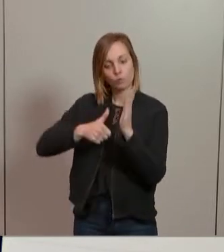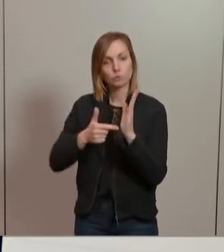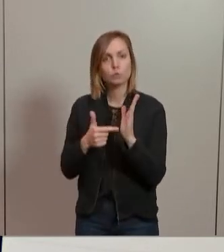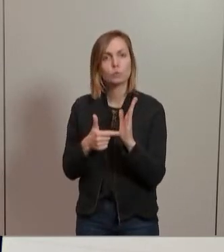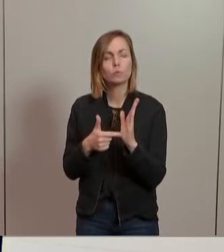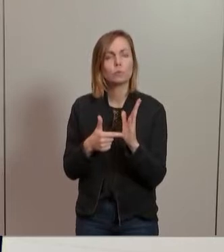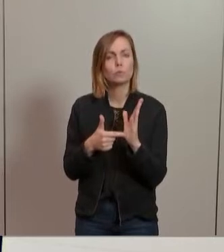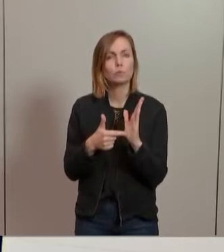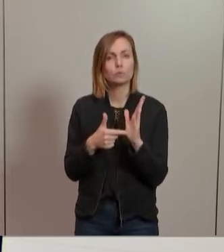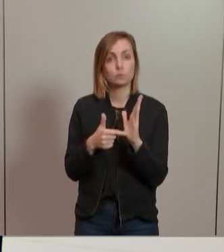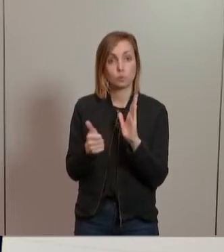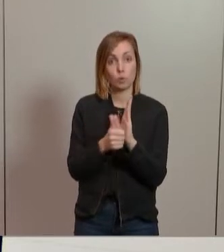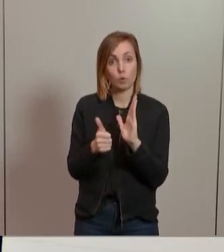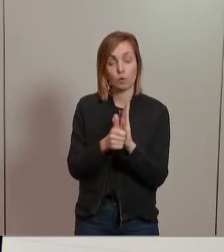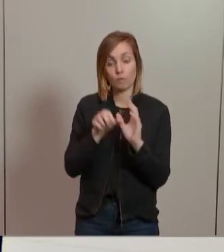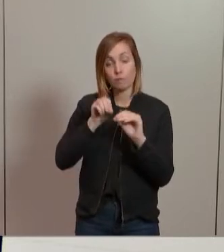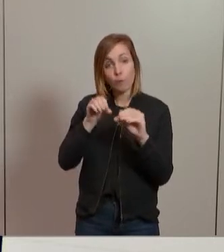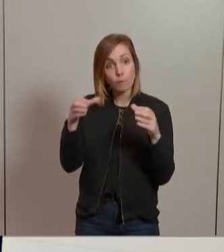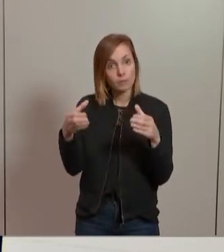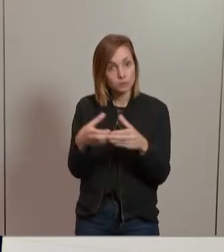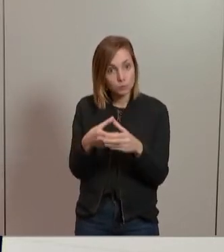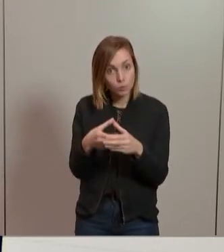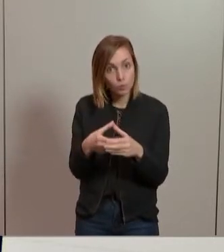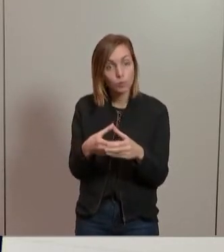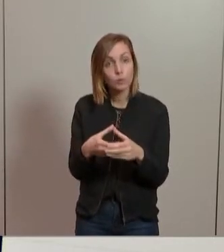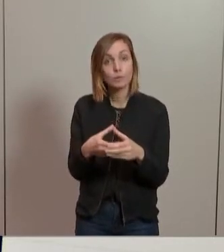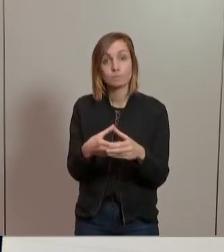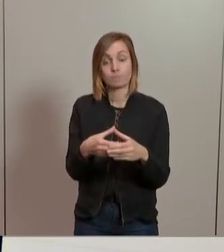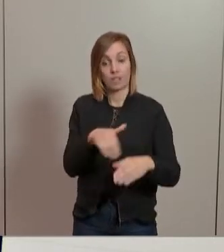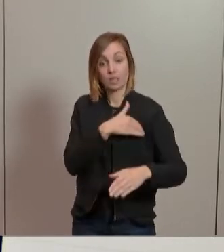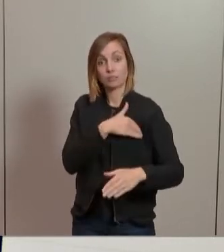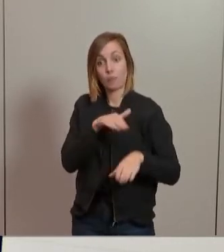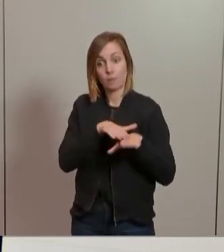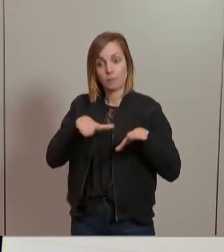aussi des formations auprès des agents périscolaires,